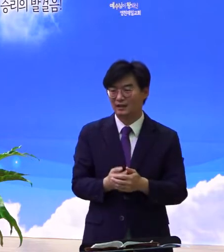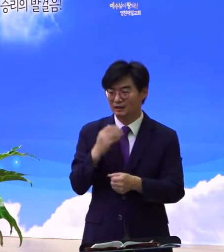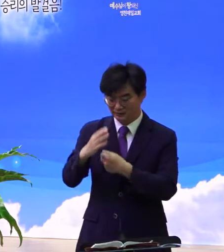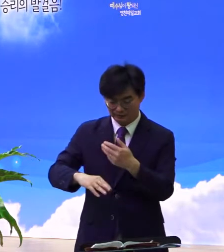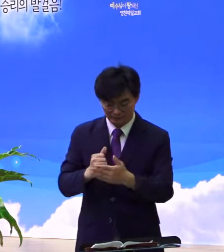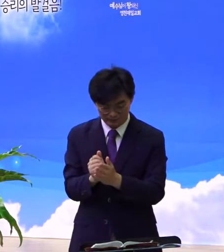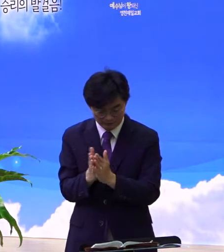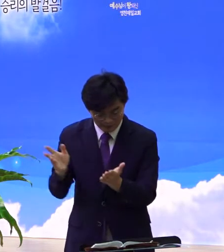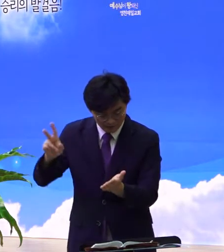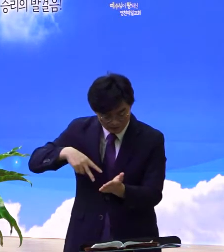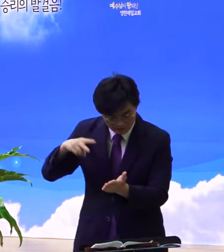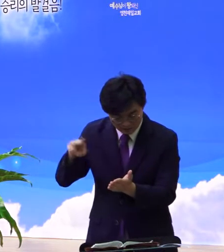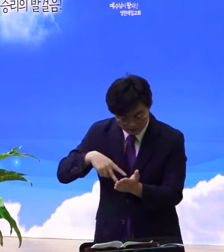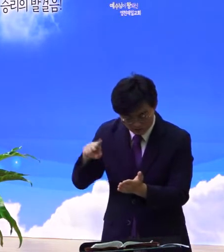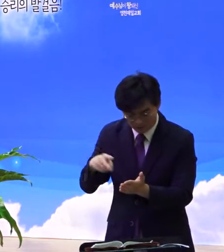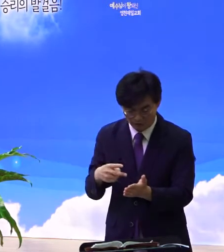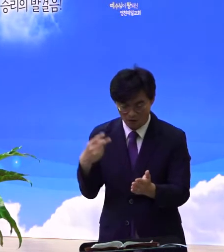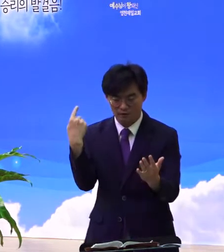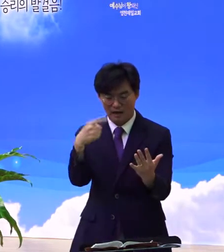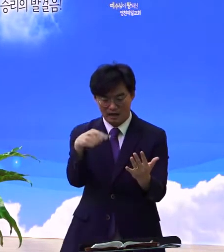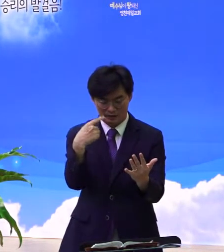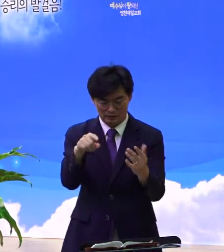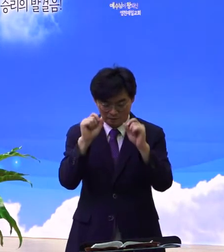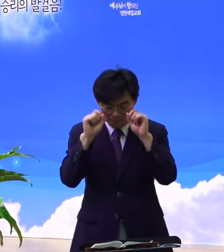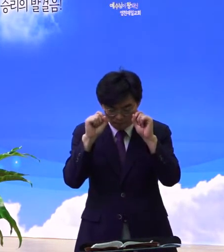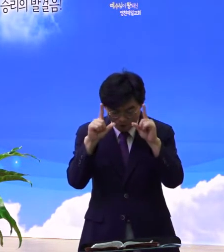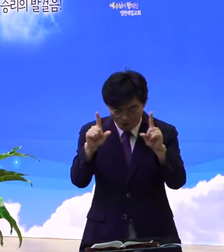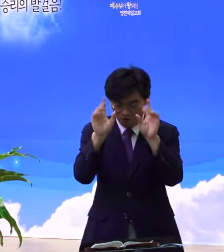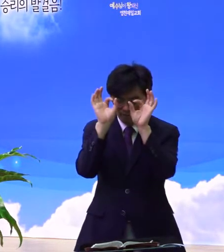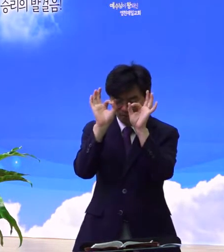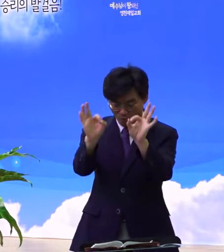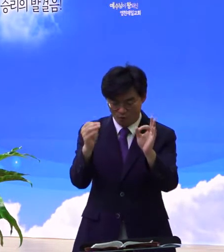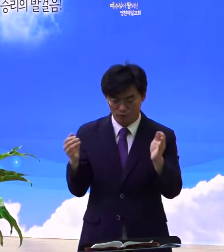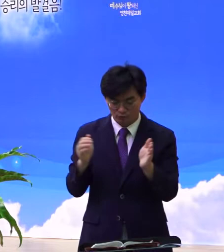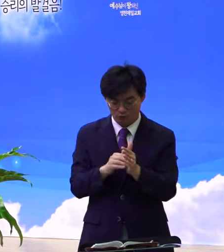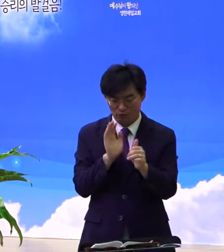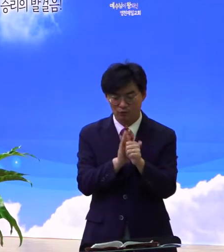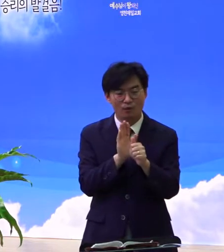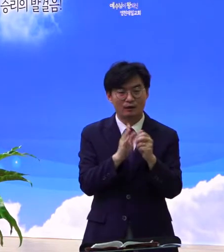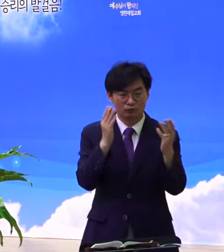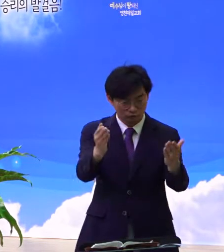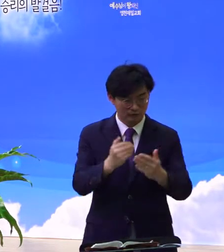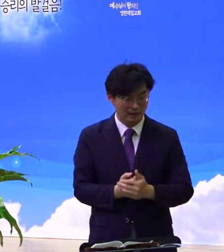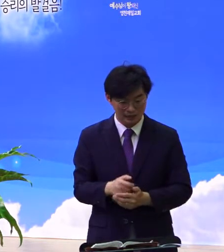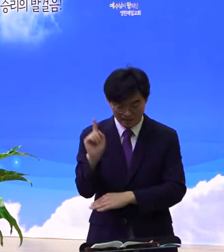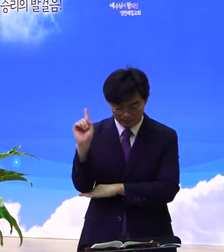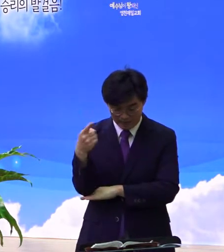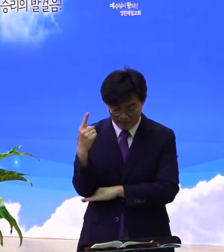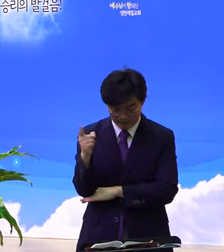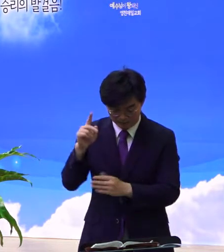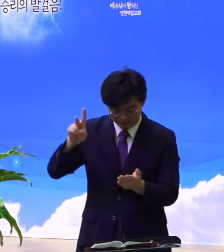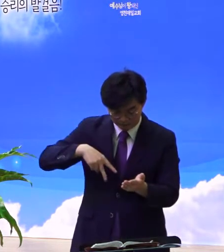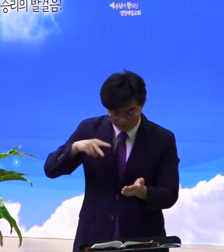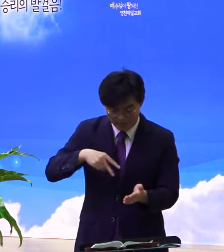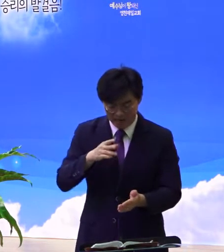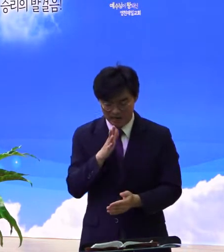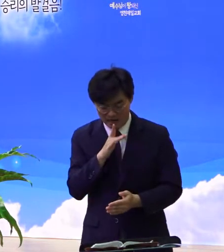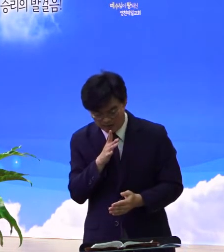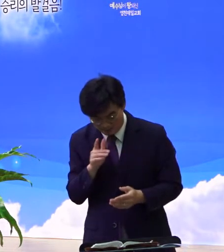이것을 깨닫고 경험한 다윗이 오늘 본문에서 고백한 것입니다. 8절 하반절에 보면 여호와의